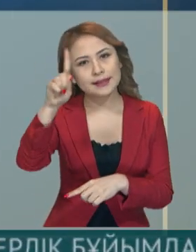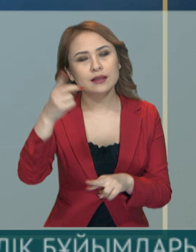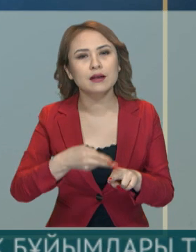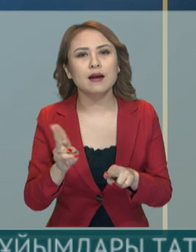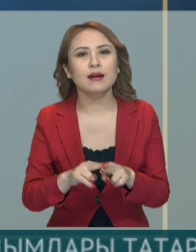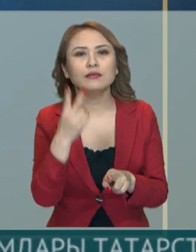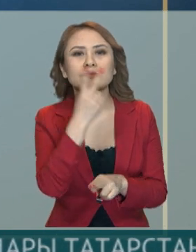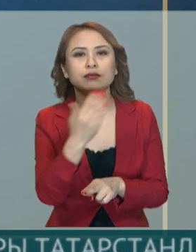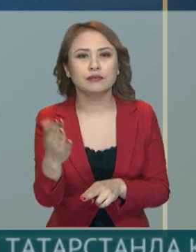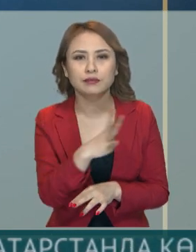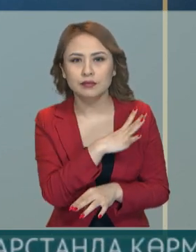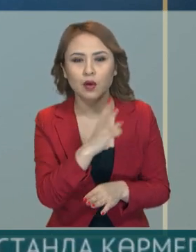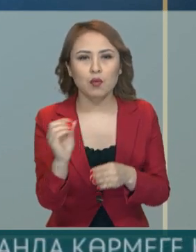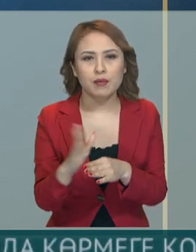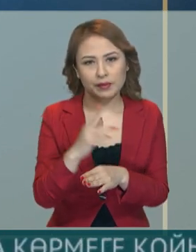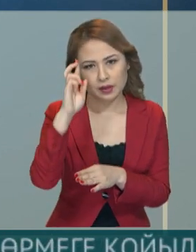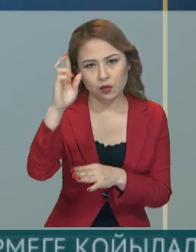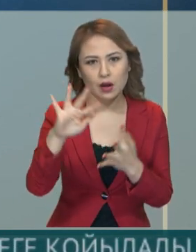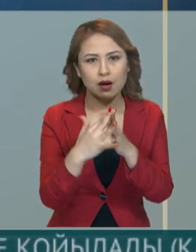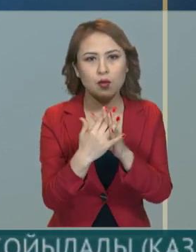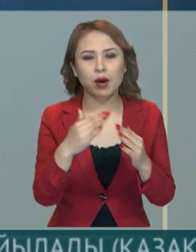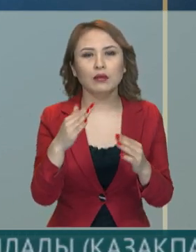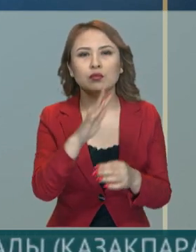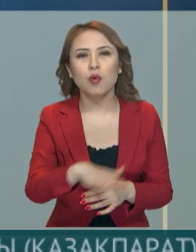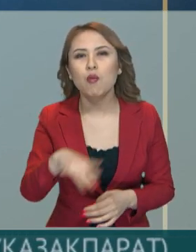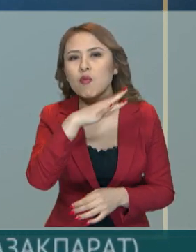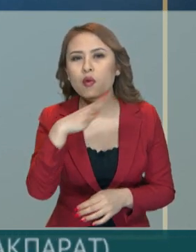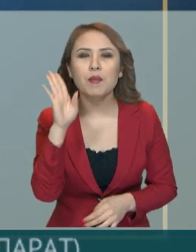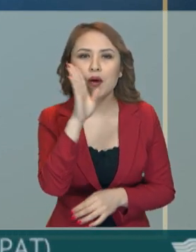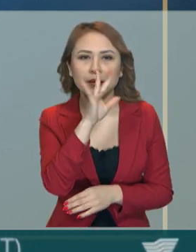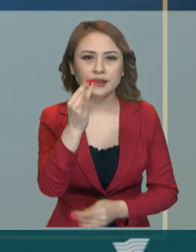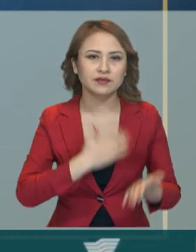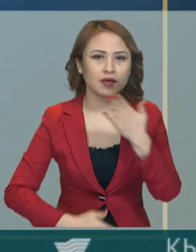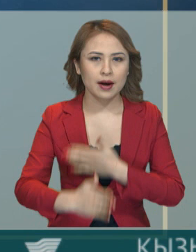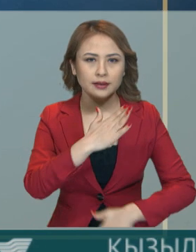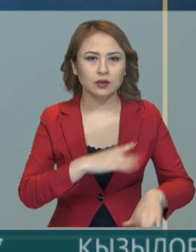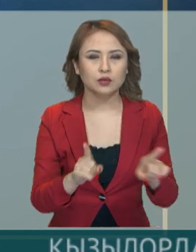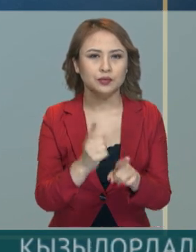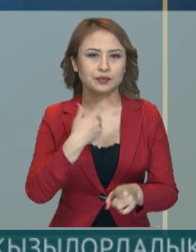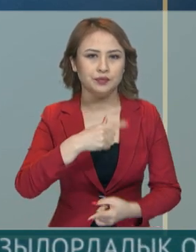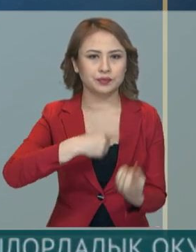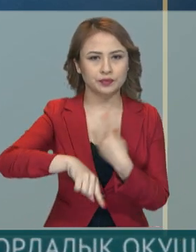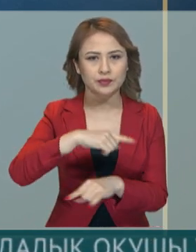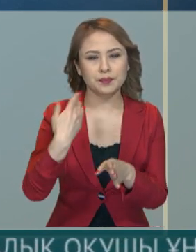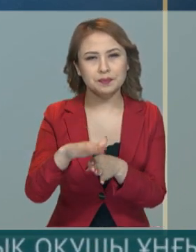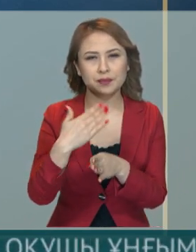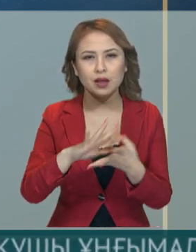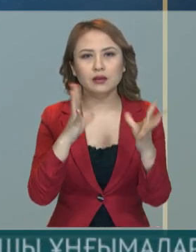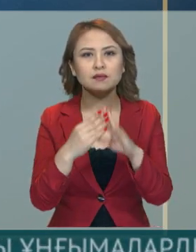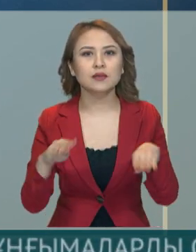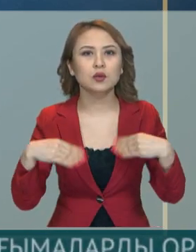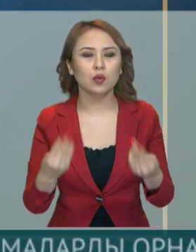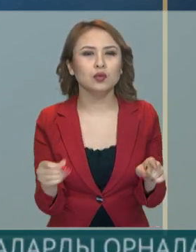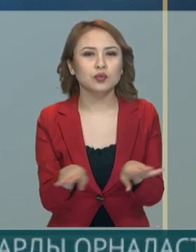идеяның иесіне қарастырылған. Одан бөлек, мемлекет ауылдағы көп балалы аналар мен мүгедек жандарға да өз ісін ашу үшін шағын несие береді. Ол